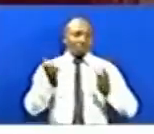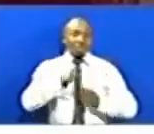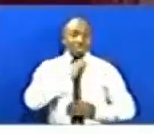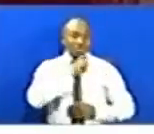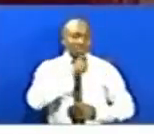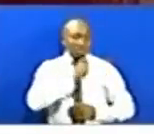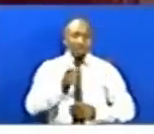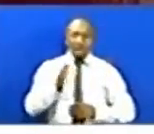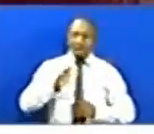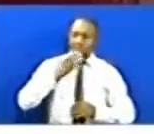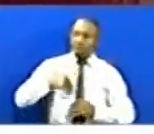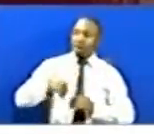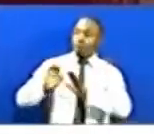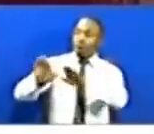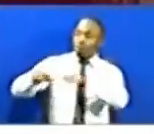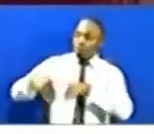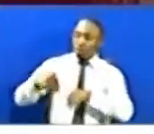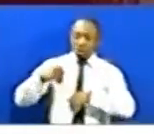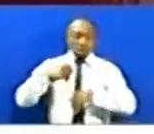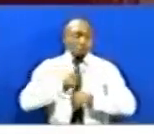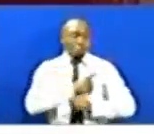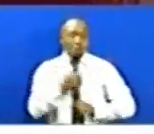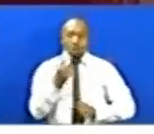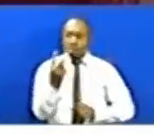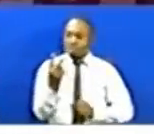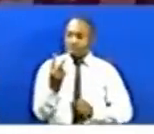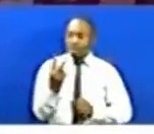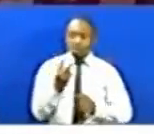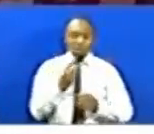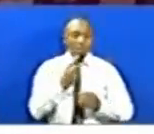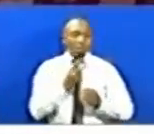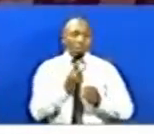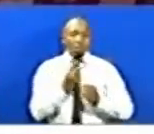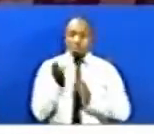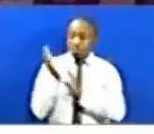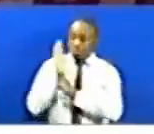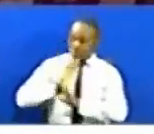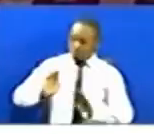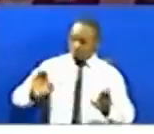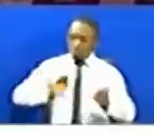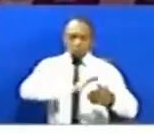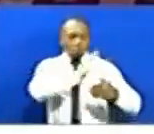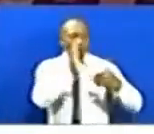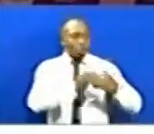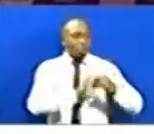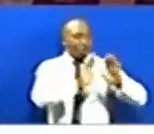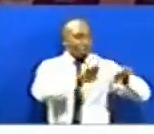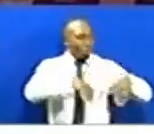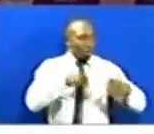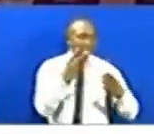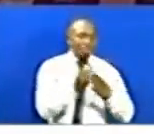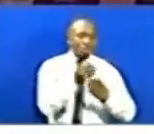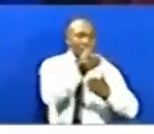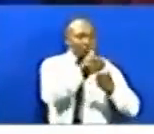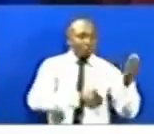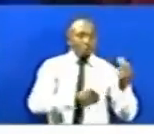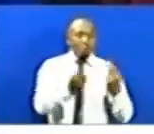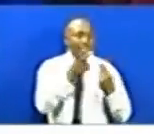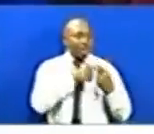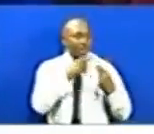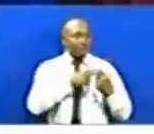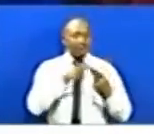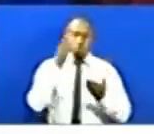Aidha, Spika Ndugai amewataka wabunge hao watakapomaliza wiki mbili walizoamua kukaa nyumbani warejee bungeni wakiwa na fomu ya